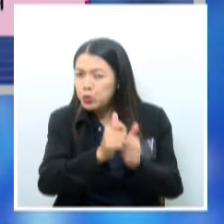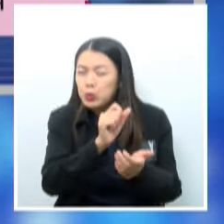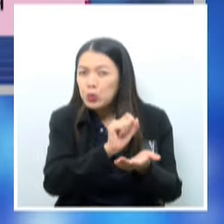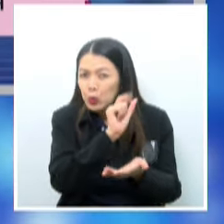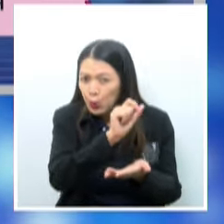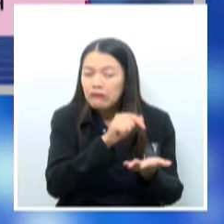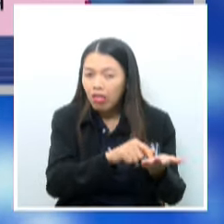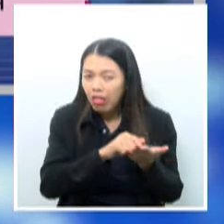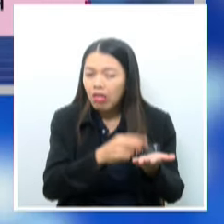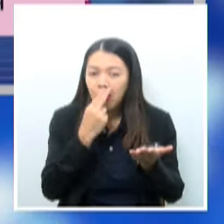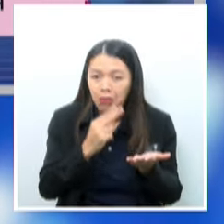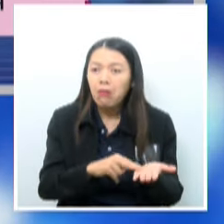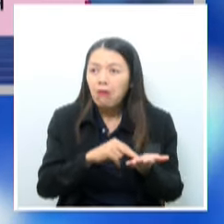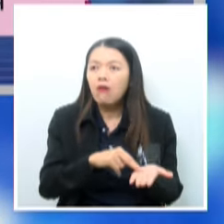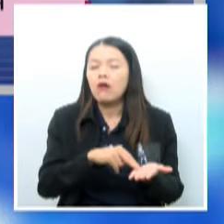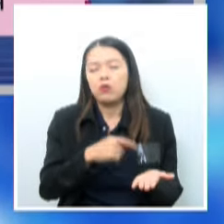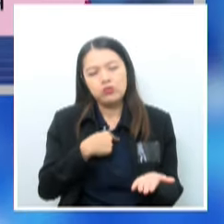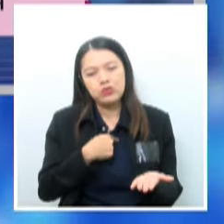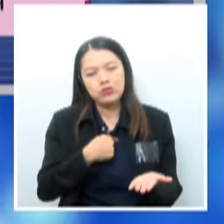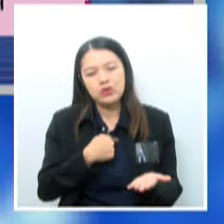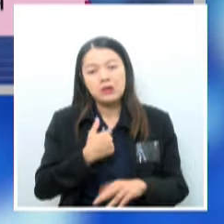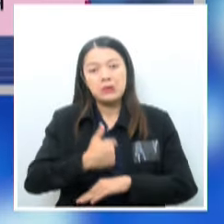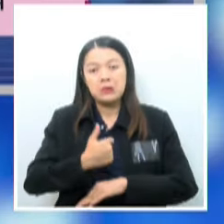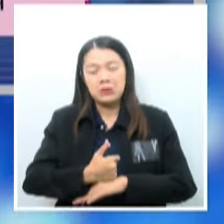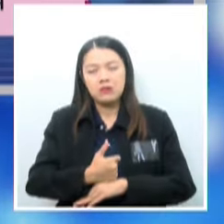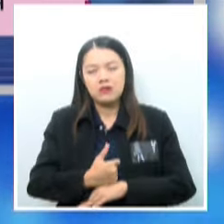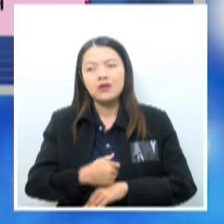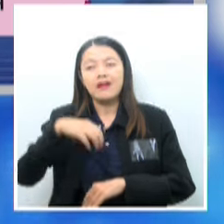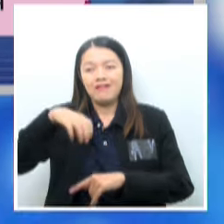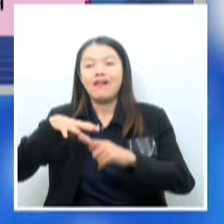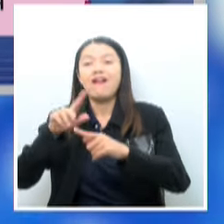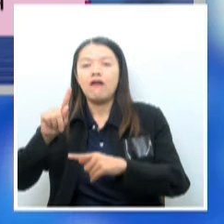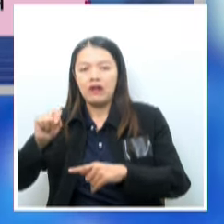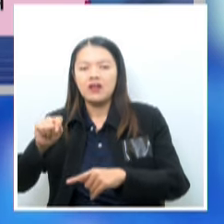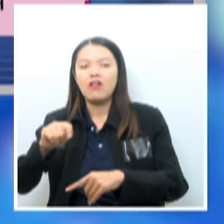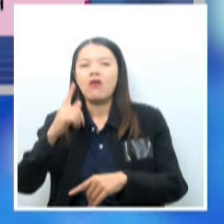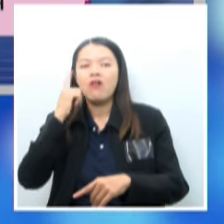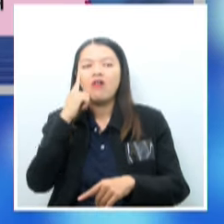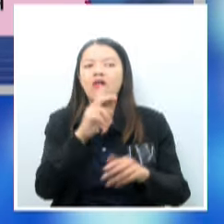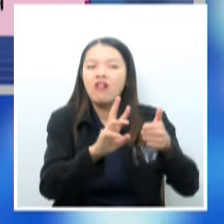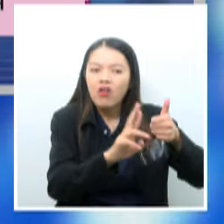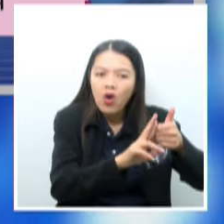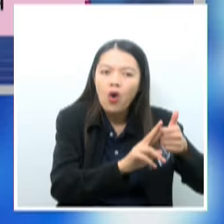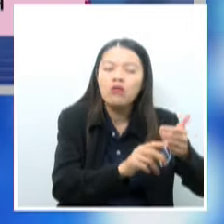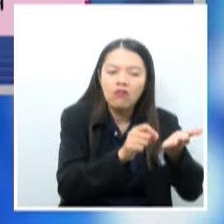ด่วนที่สุดเพราะฉะนั้นผมก็พอมาเป็นผู้อำนวยการสำนักงานเขตเราก็จะรู้เลยว่ามันต้องผ่านรองผ่านผอ.กลุ่มเพราะนั้